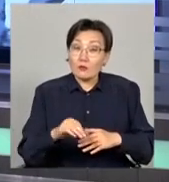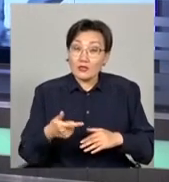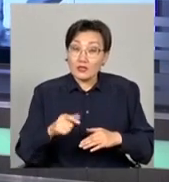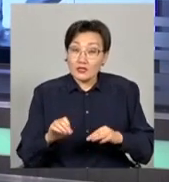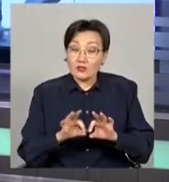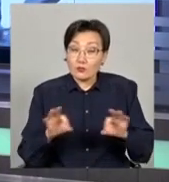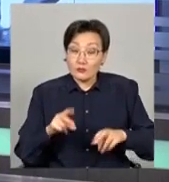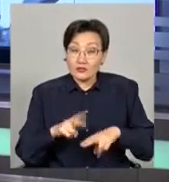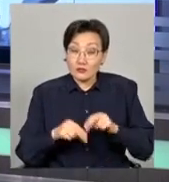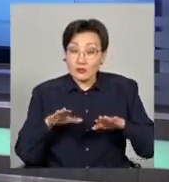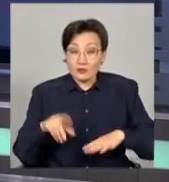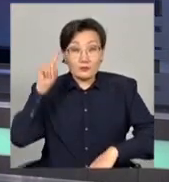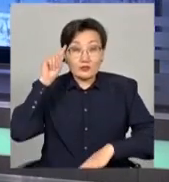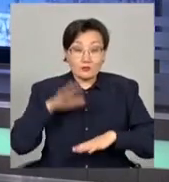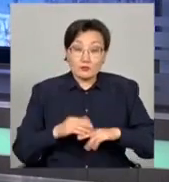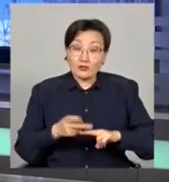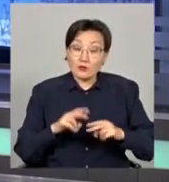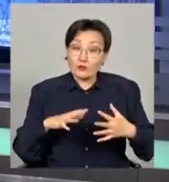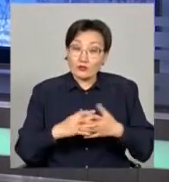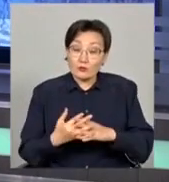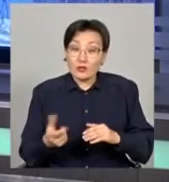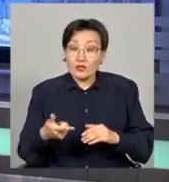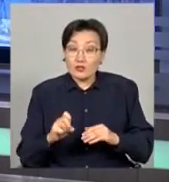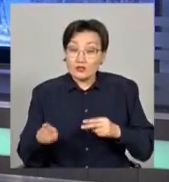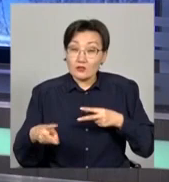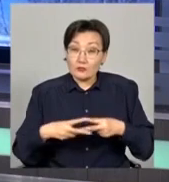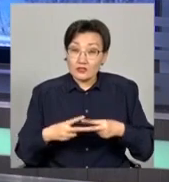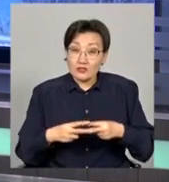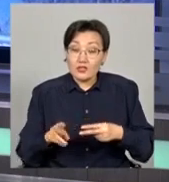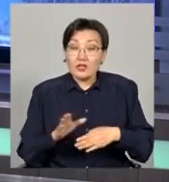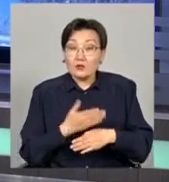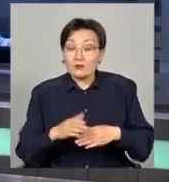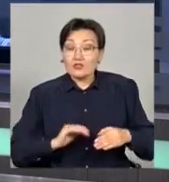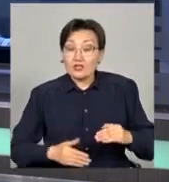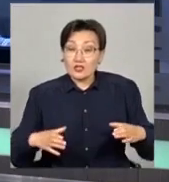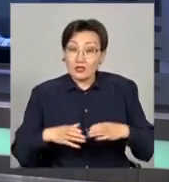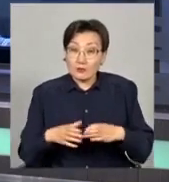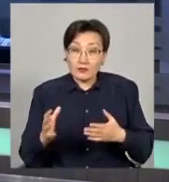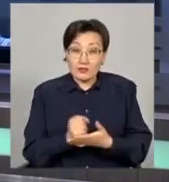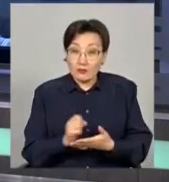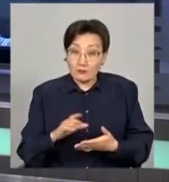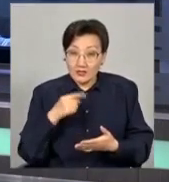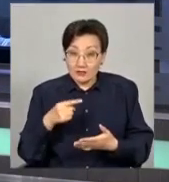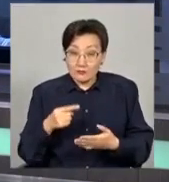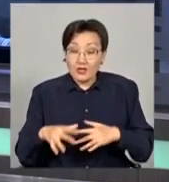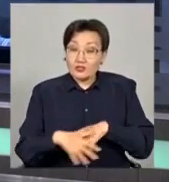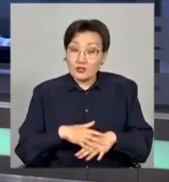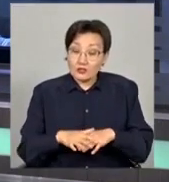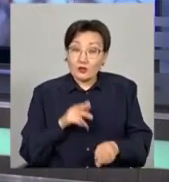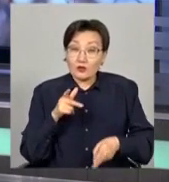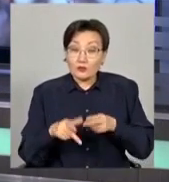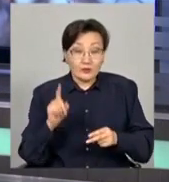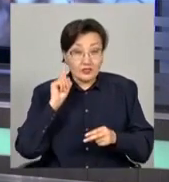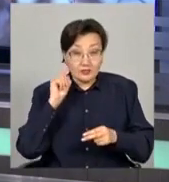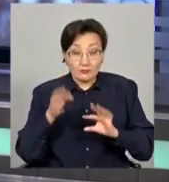тартылған. Ал жергілікті әкімдік бұл ауылға көгілдір отын қосып беретін жеке компания табылмады деп ақталды. Халықтың мұң мұқтажын